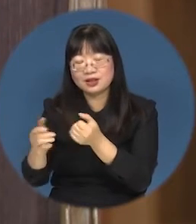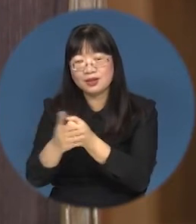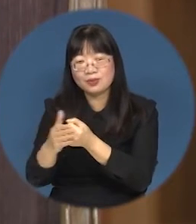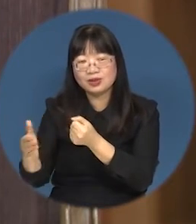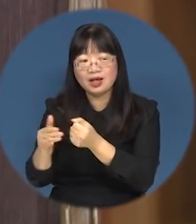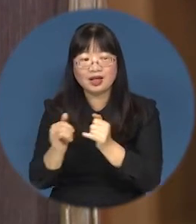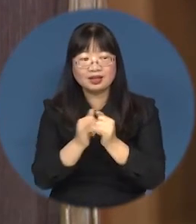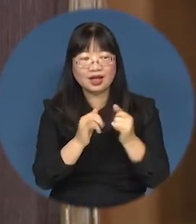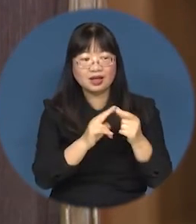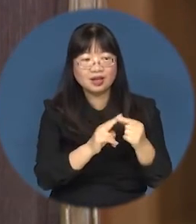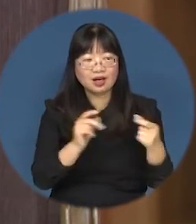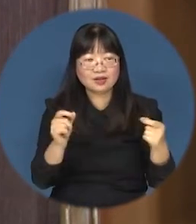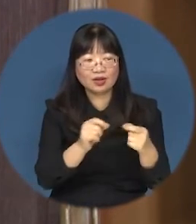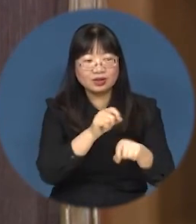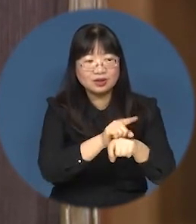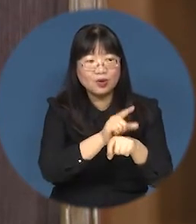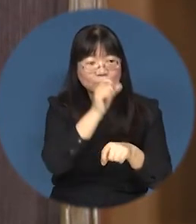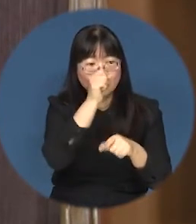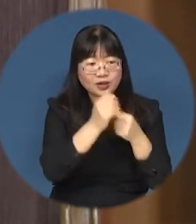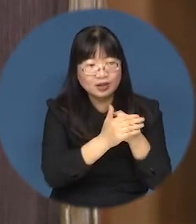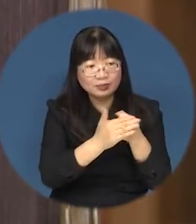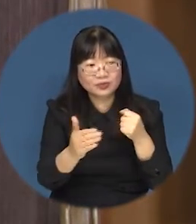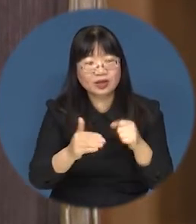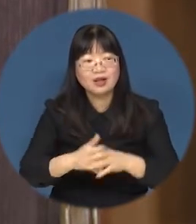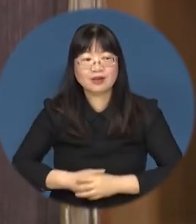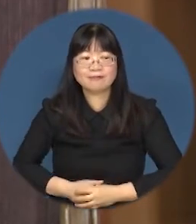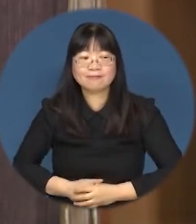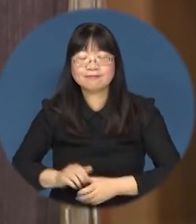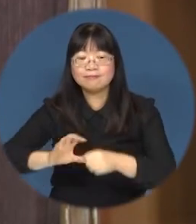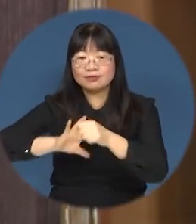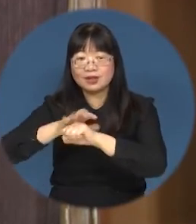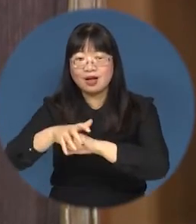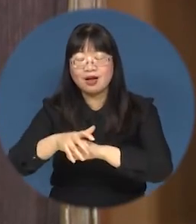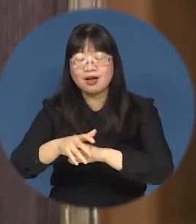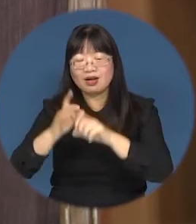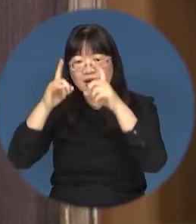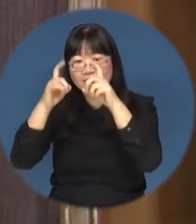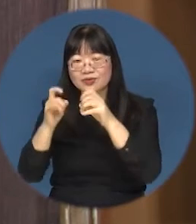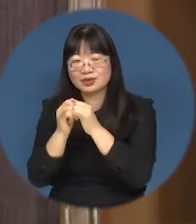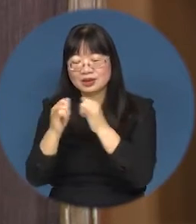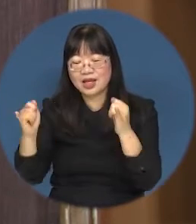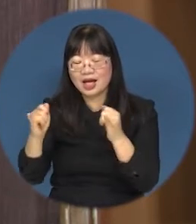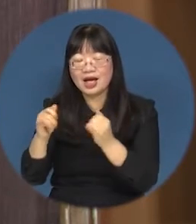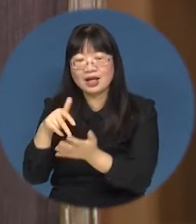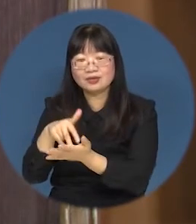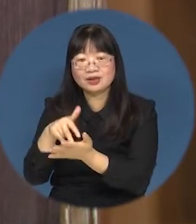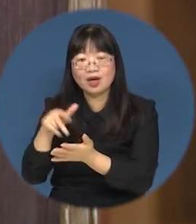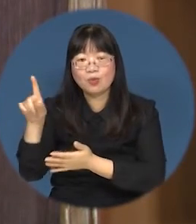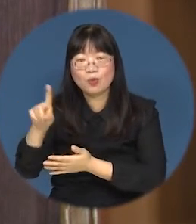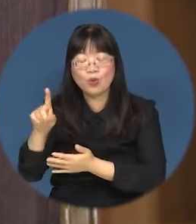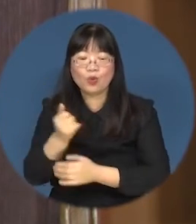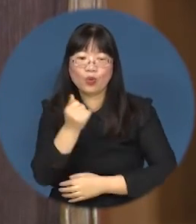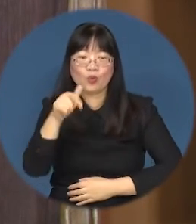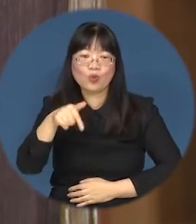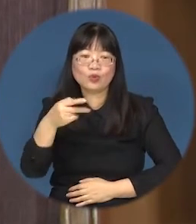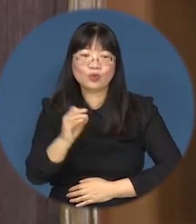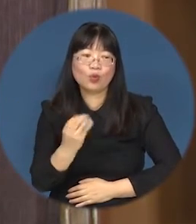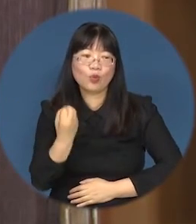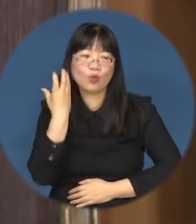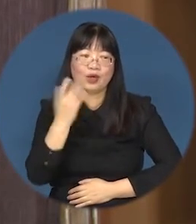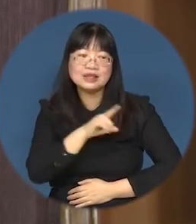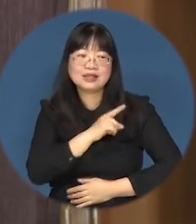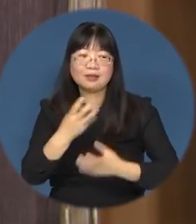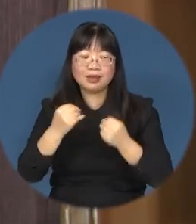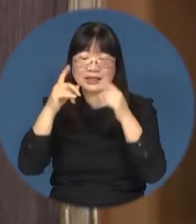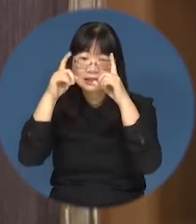걔가 사람들하고 접근성도 좋고, 그러니까. 전 세계 포토그래퍼들은 혹등고래를 제일 많이